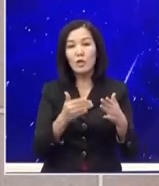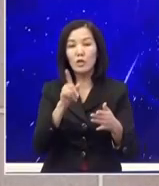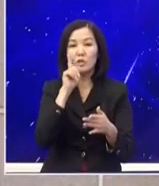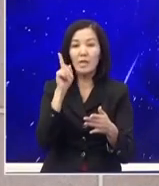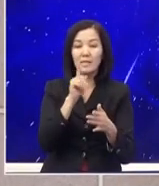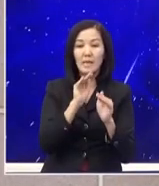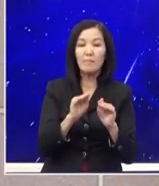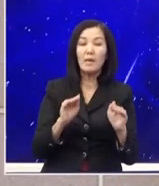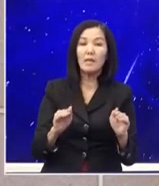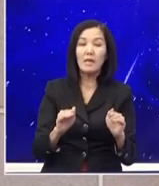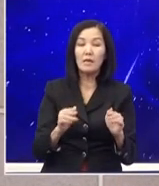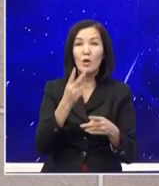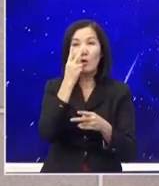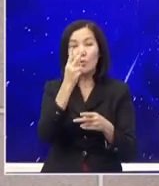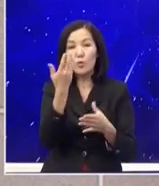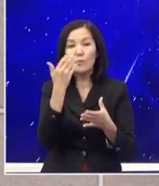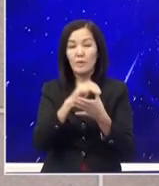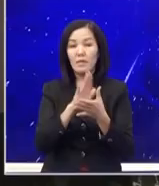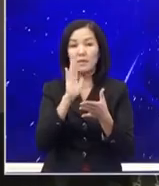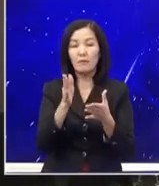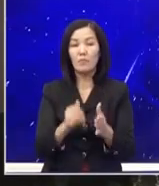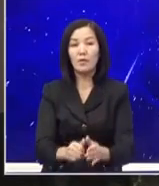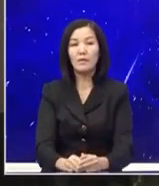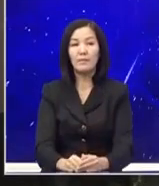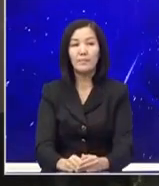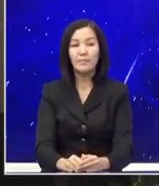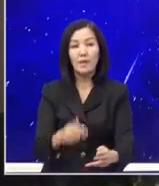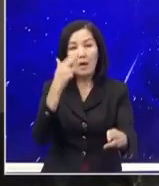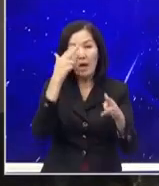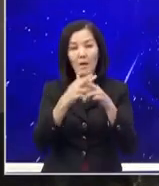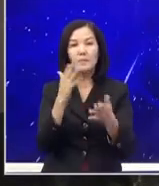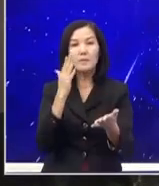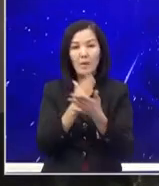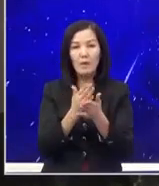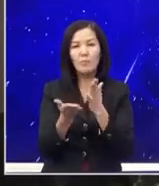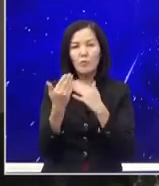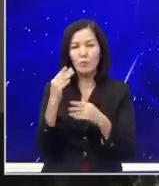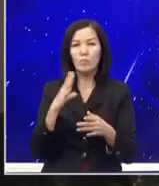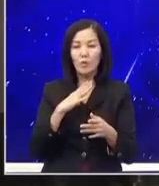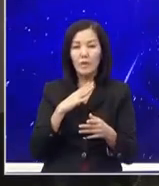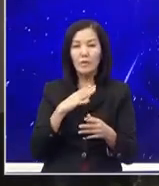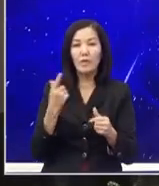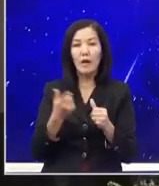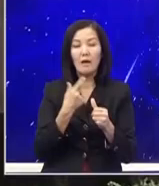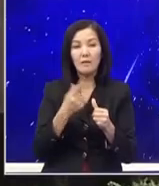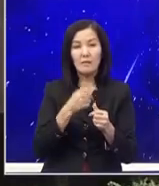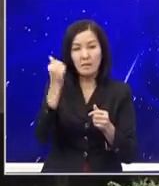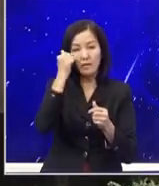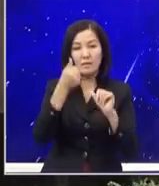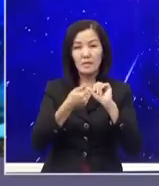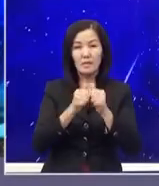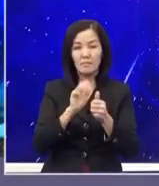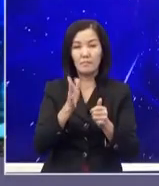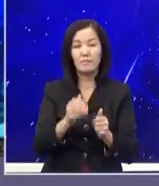мектеп жасындағы балалар бәрі мұны көреді. Осындай ағамыз болған екен ғой деген сияқты аты есте қалып жүреді.